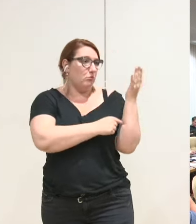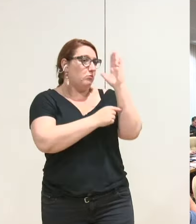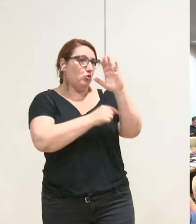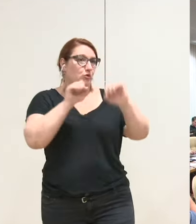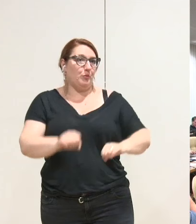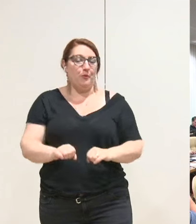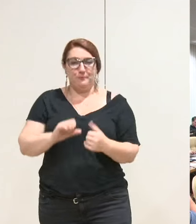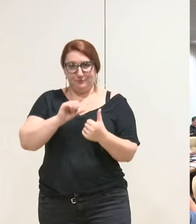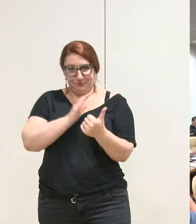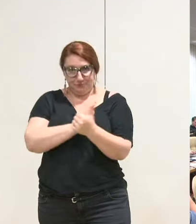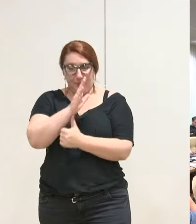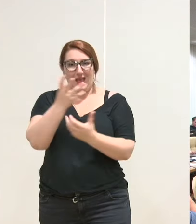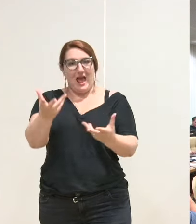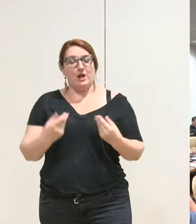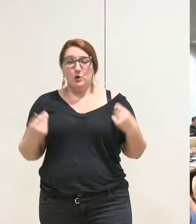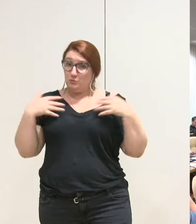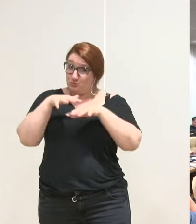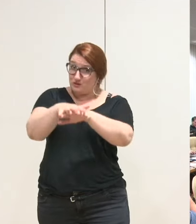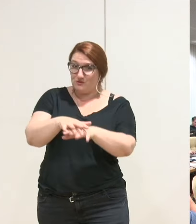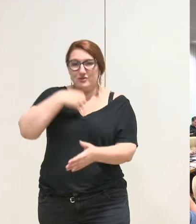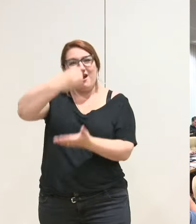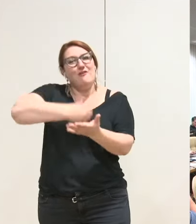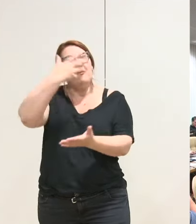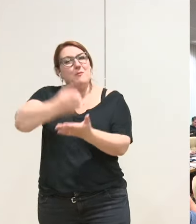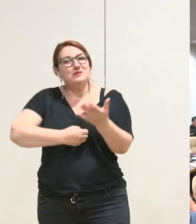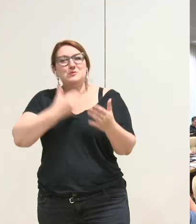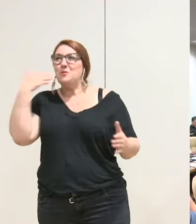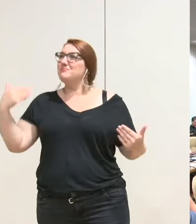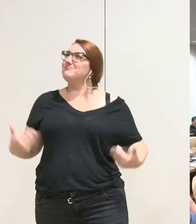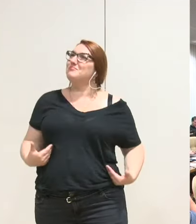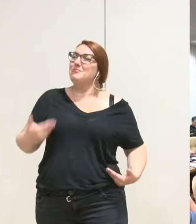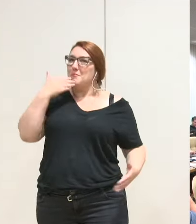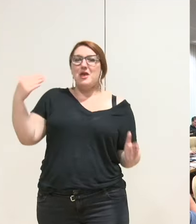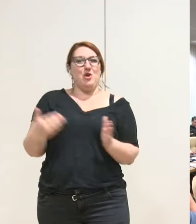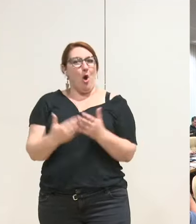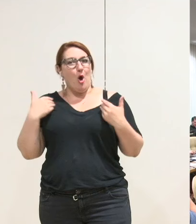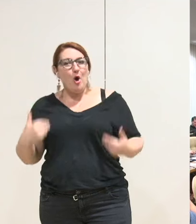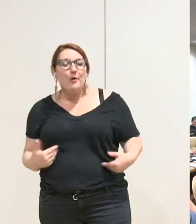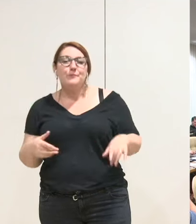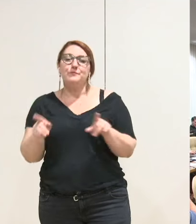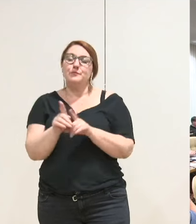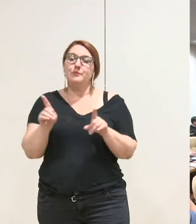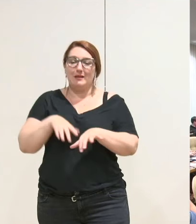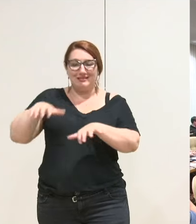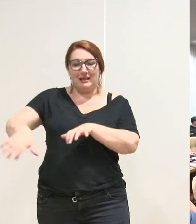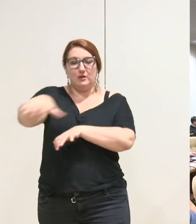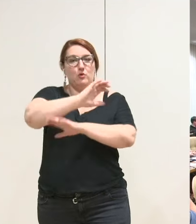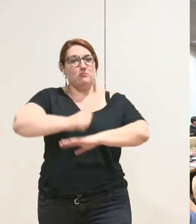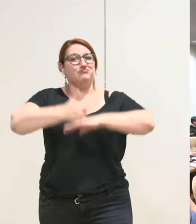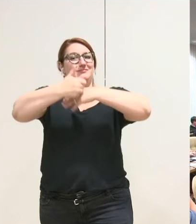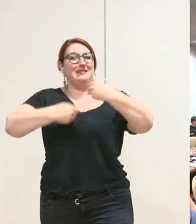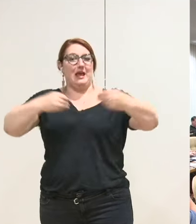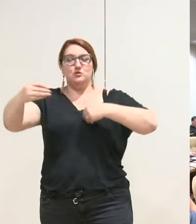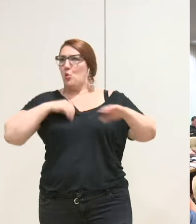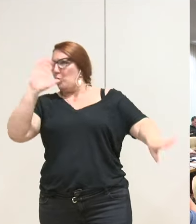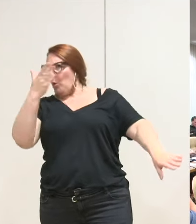une mutualisation des accueils qui permettait une meilleure information délivré aux habitants des directions de territoire qui étaient reconnu et légitimé